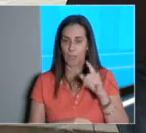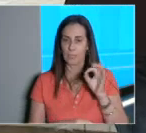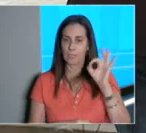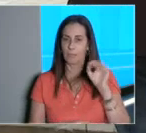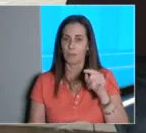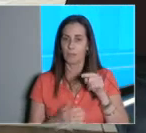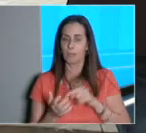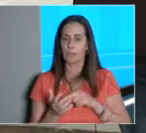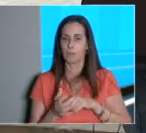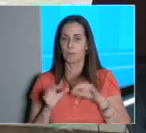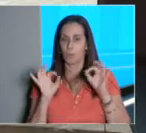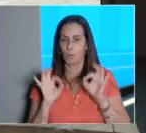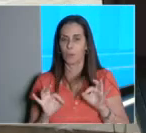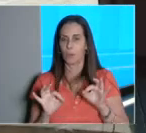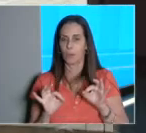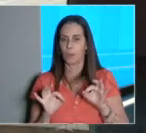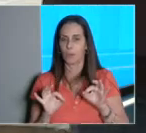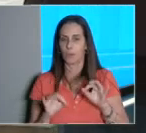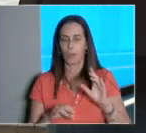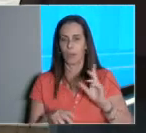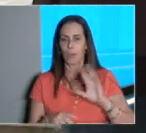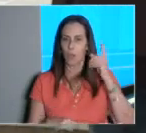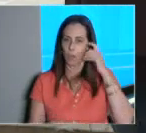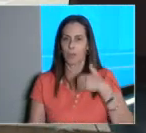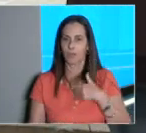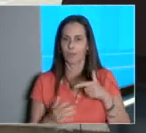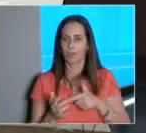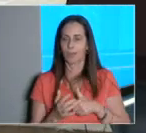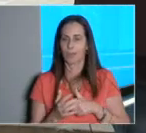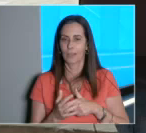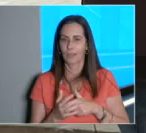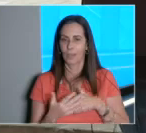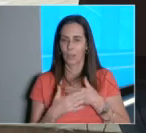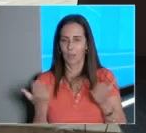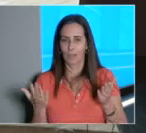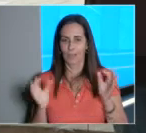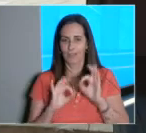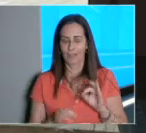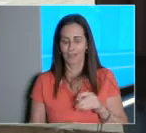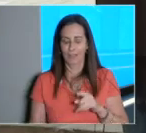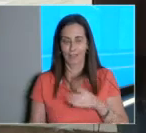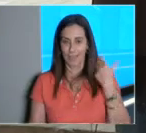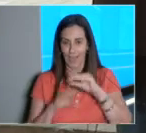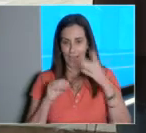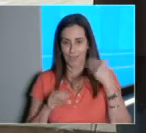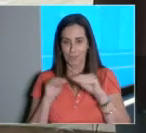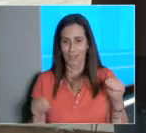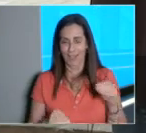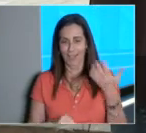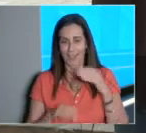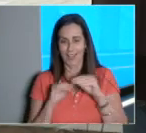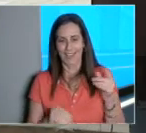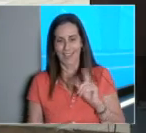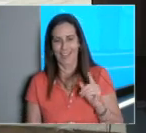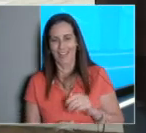נמוך... זה לחלוטין לא מטריד אותי כקליפת השום. האם גברתי הייתה מורה? לא. מתישהו